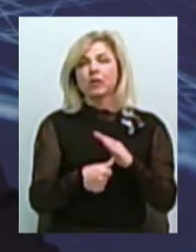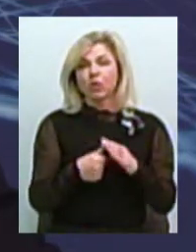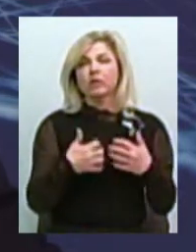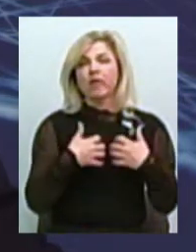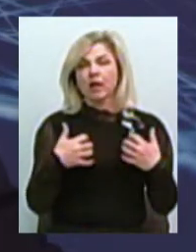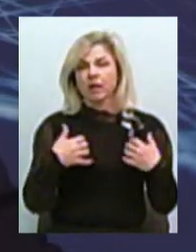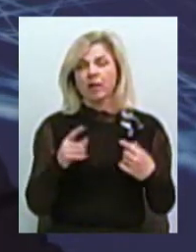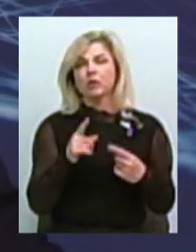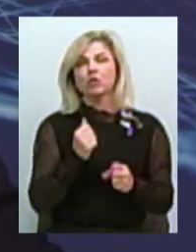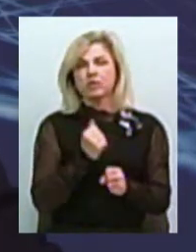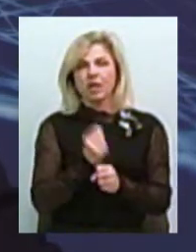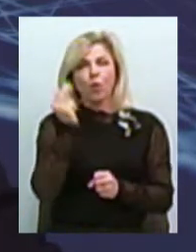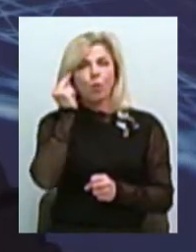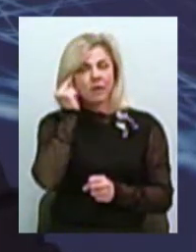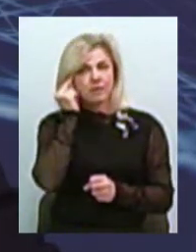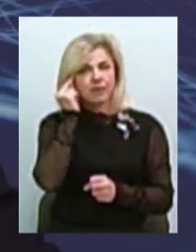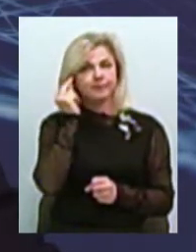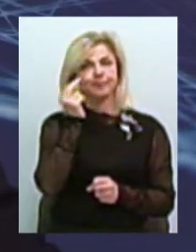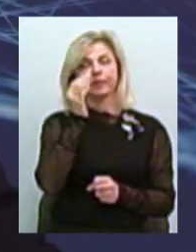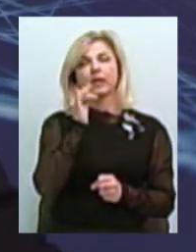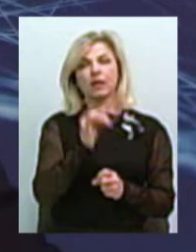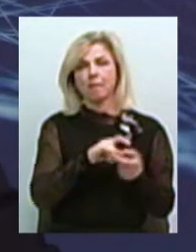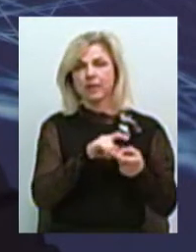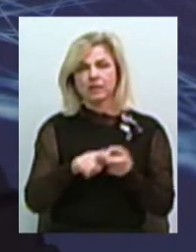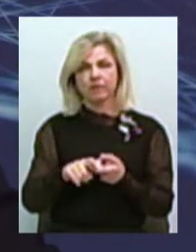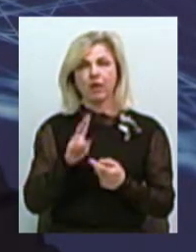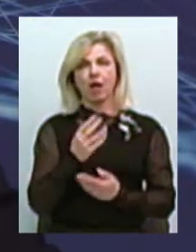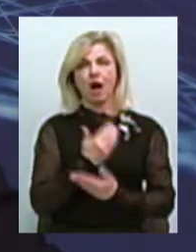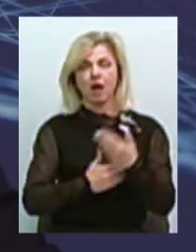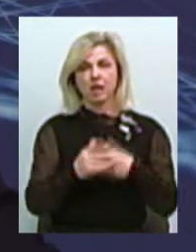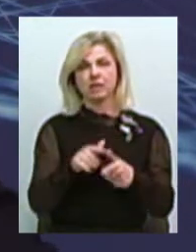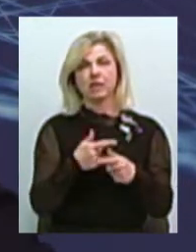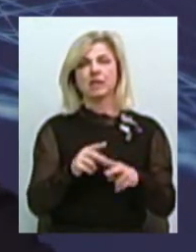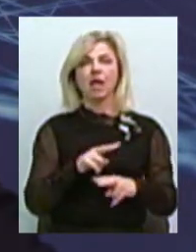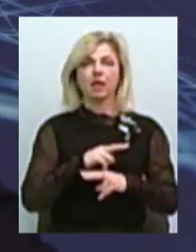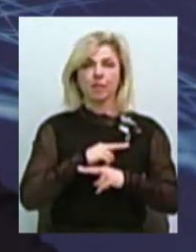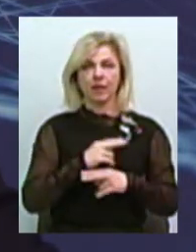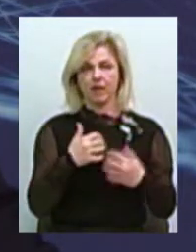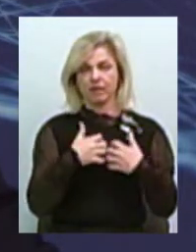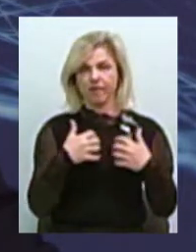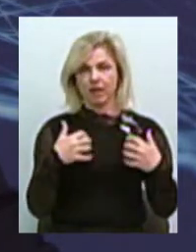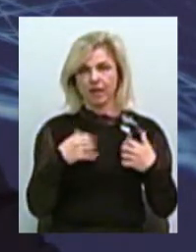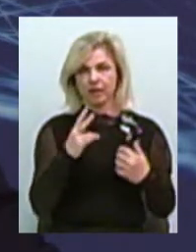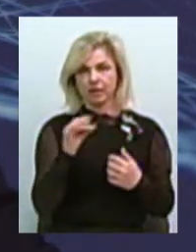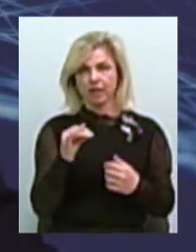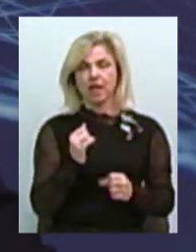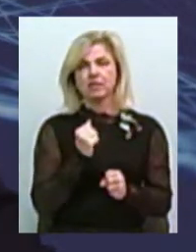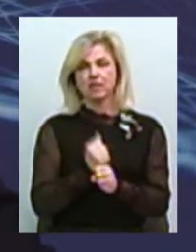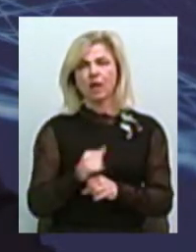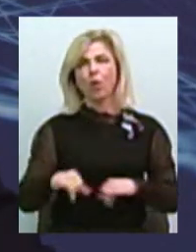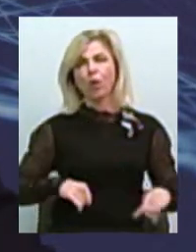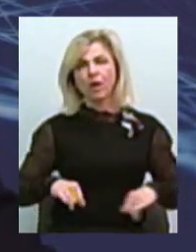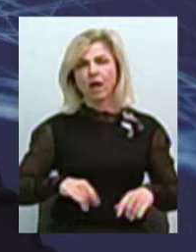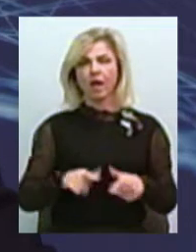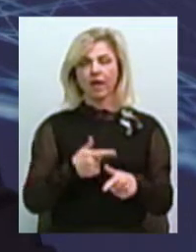що вчинене умисне та призвело до каліцтва чи загибелі тварини, вчинене з хуліганських